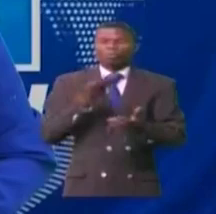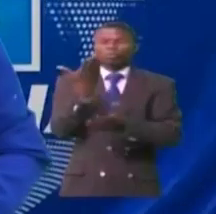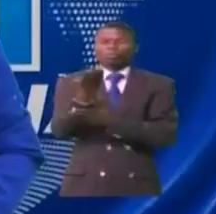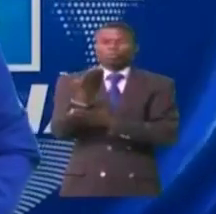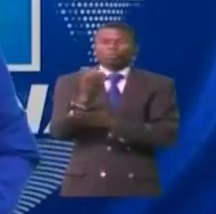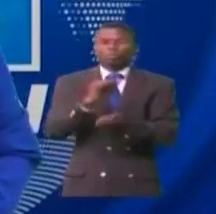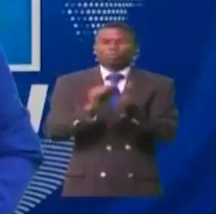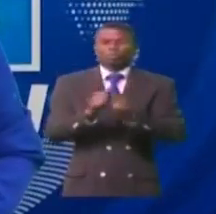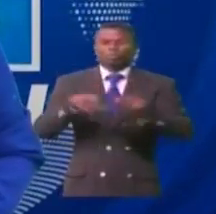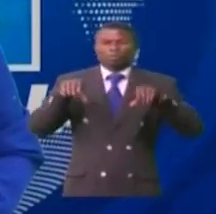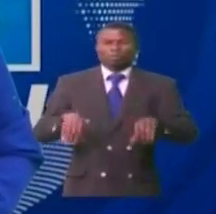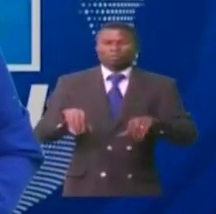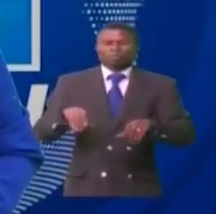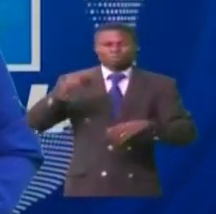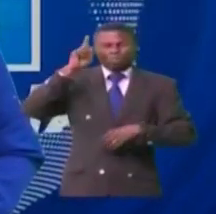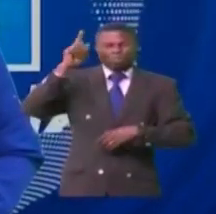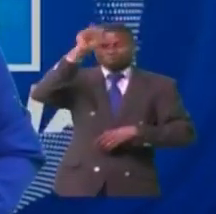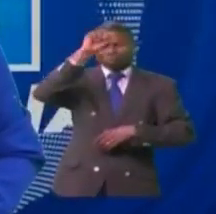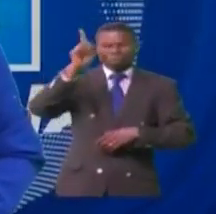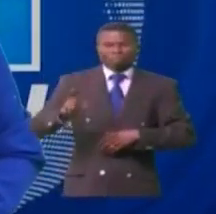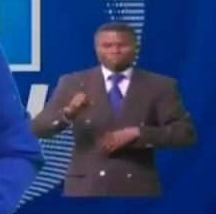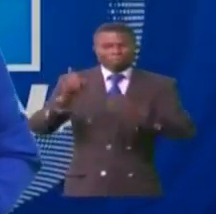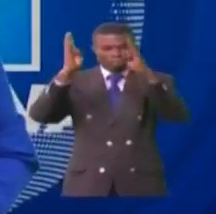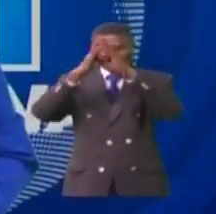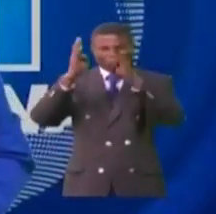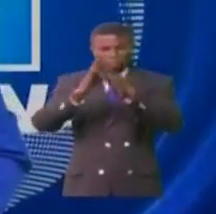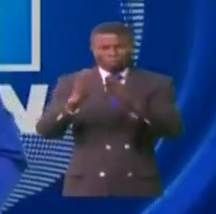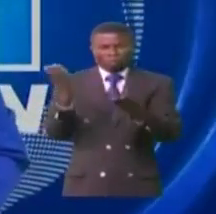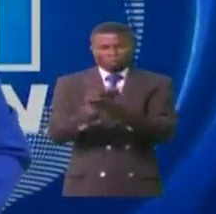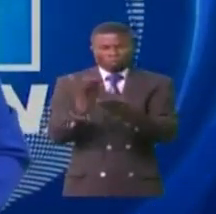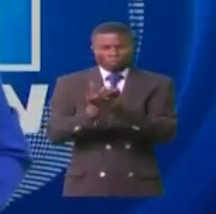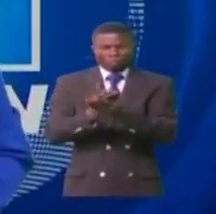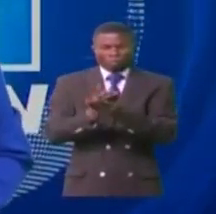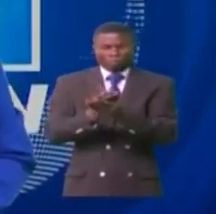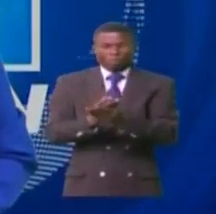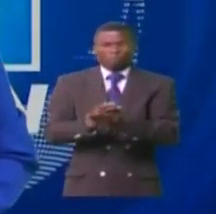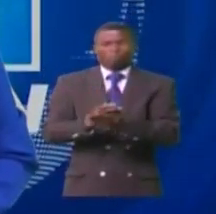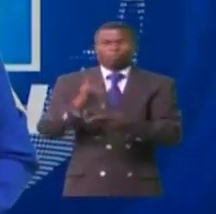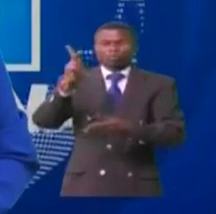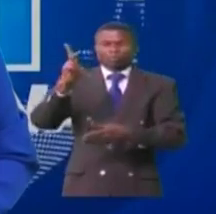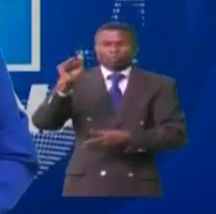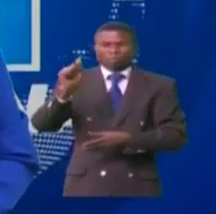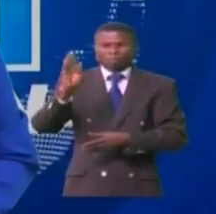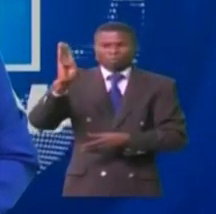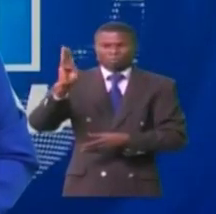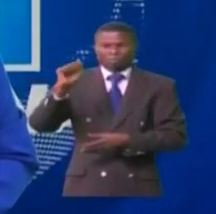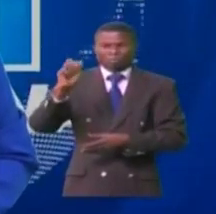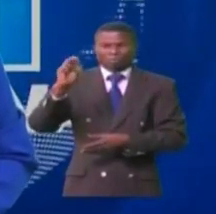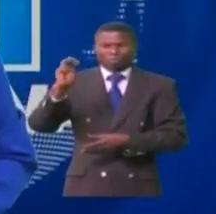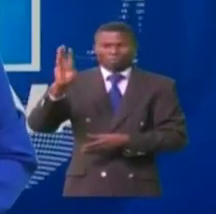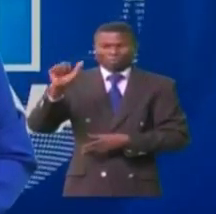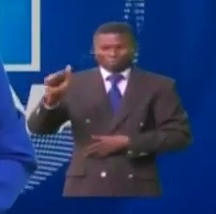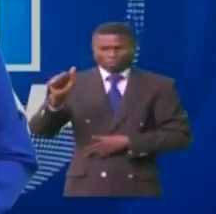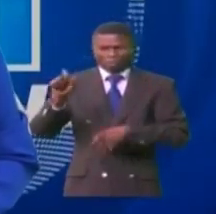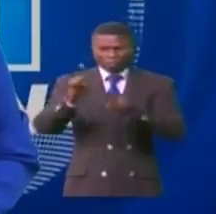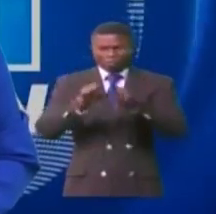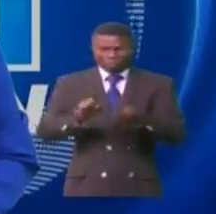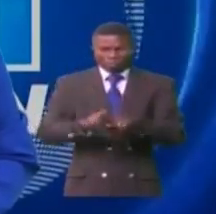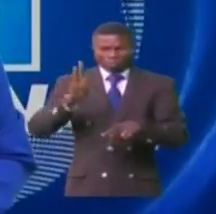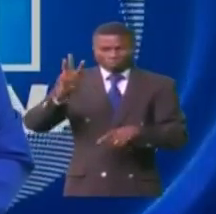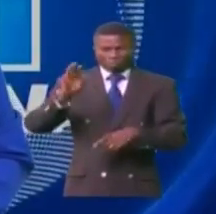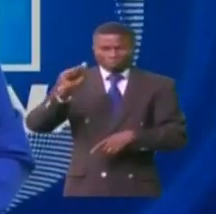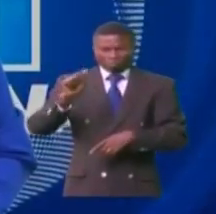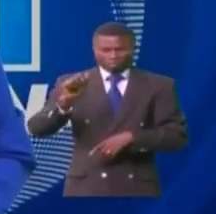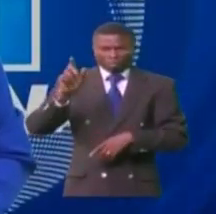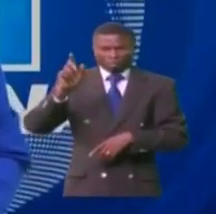cas du Congo Zaïre, des ouvrages littéraires publiés par Kabamba Chibangu et Wakwenda